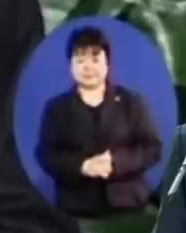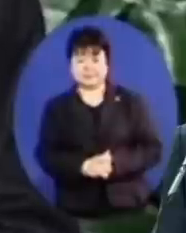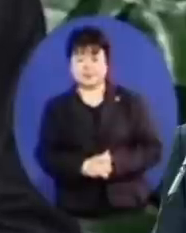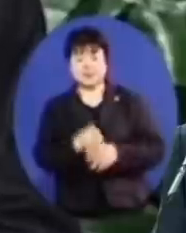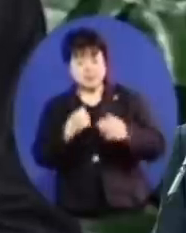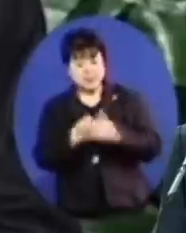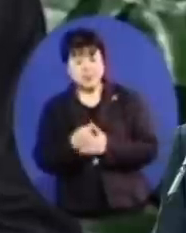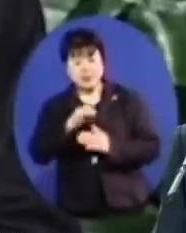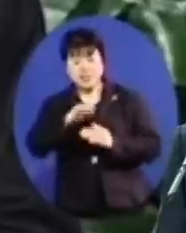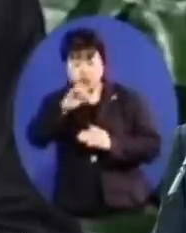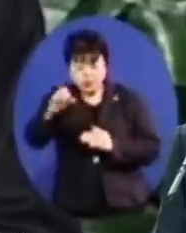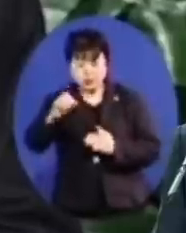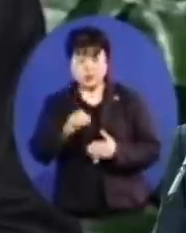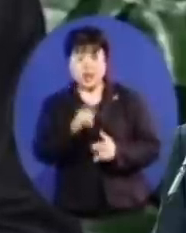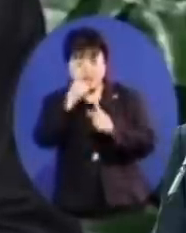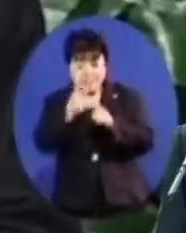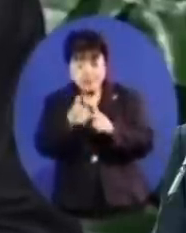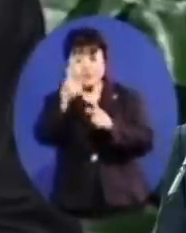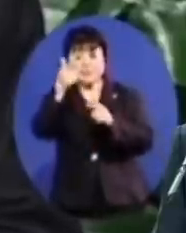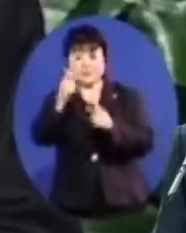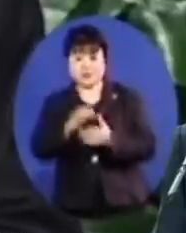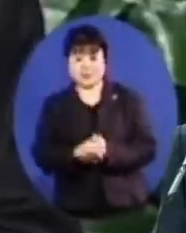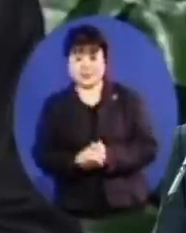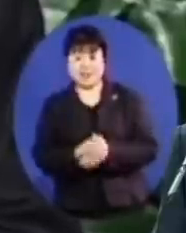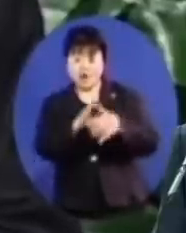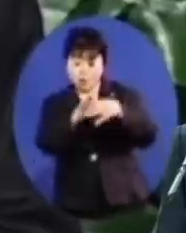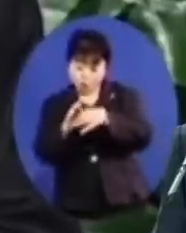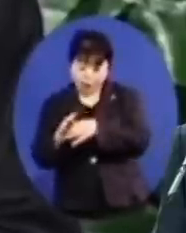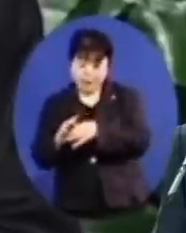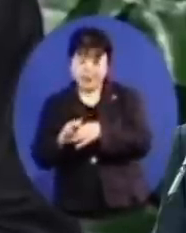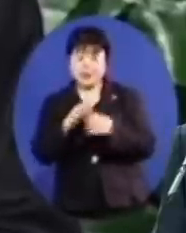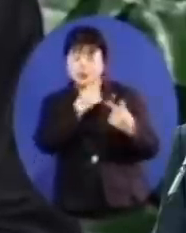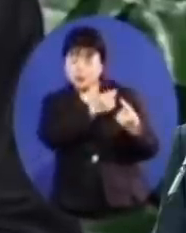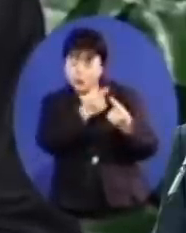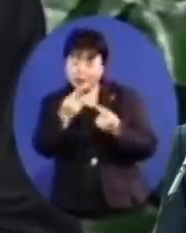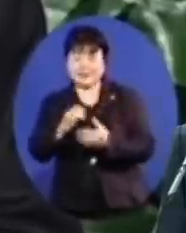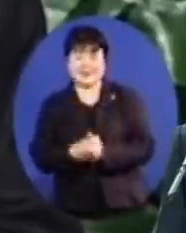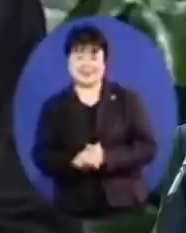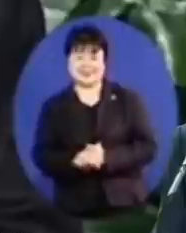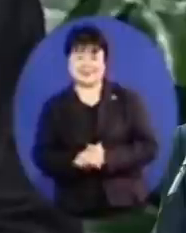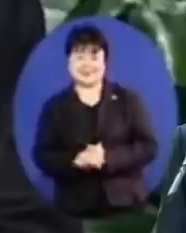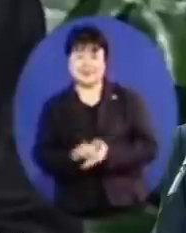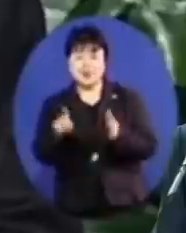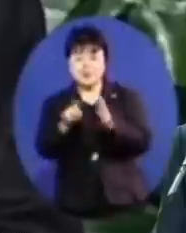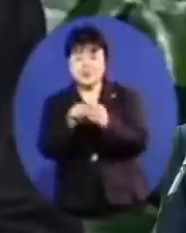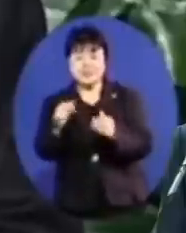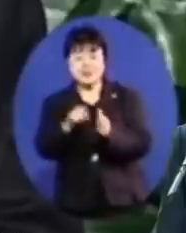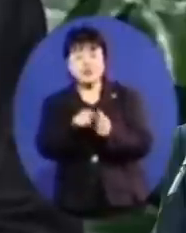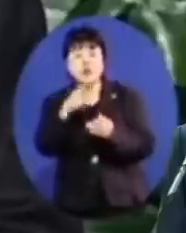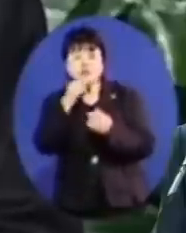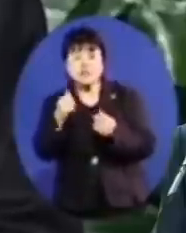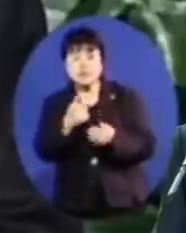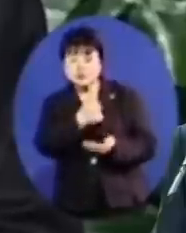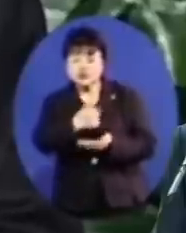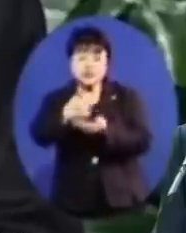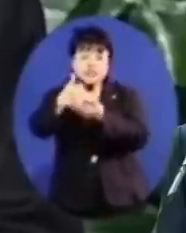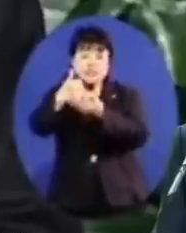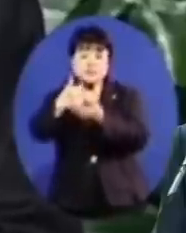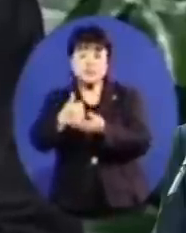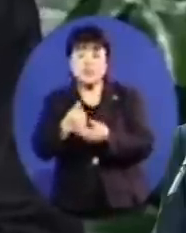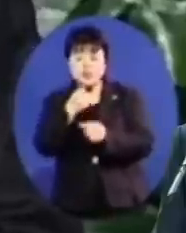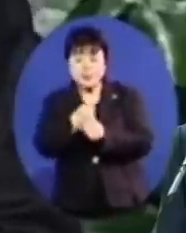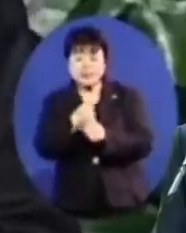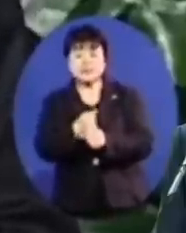그러므로 우리 이웃과 예수님과의 관계가 다 되어 있습니다. 왜냐하면 믿는 자나 믿지 않는 자나 다 주님이